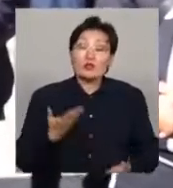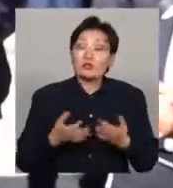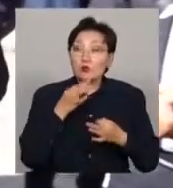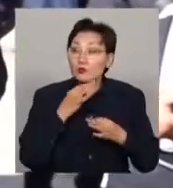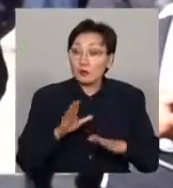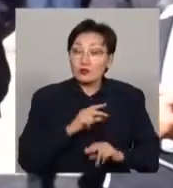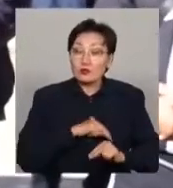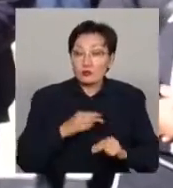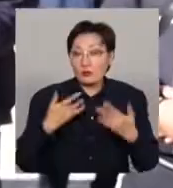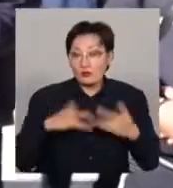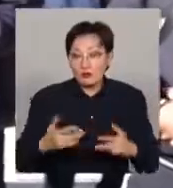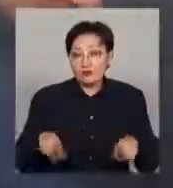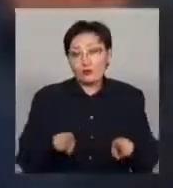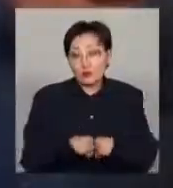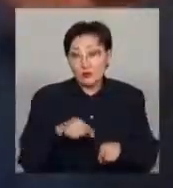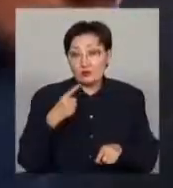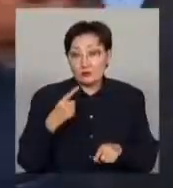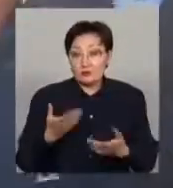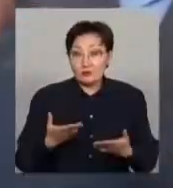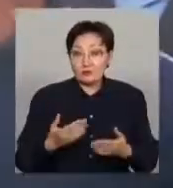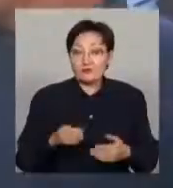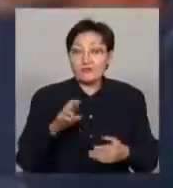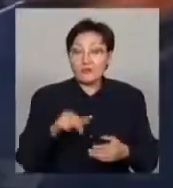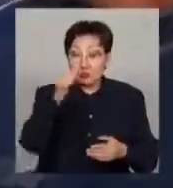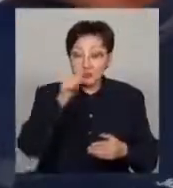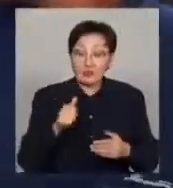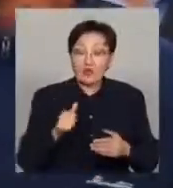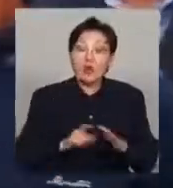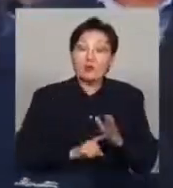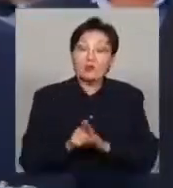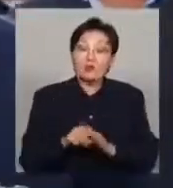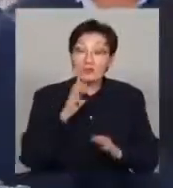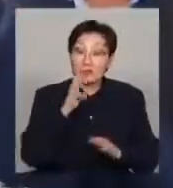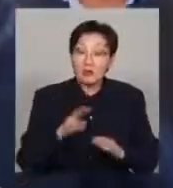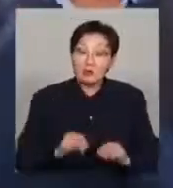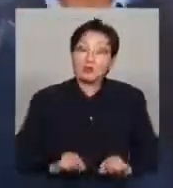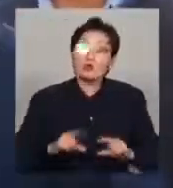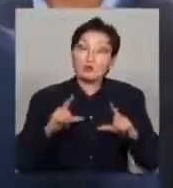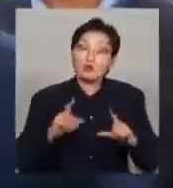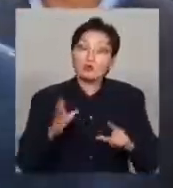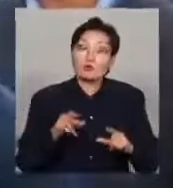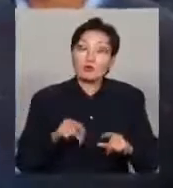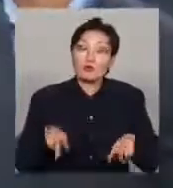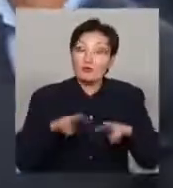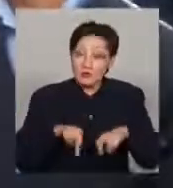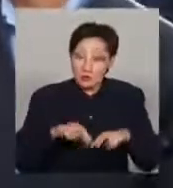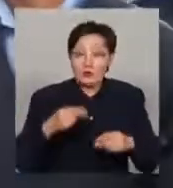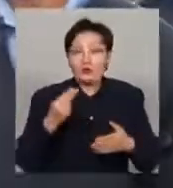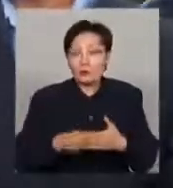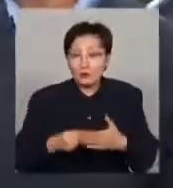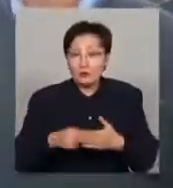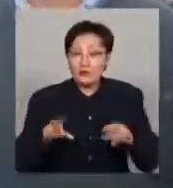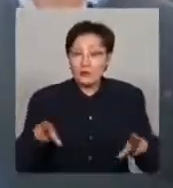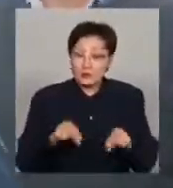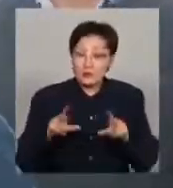кет, пожалуйста. Осылай, осылай әңгіме. Бізге январдан бастап өшіреміз деп айтып келатыр. На рассмотрение, на подписи деп. Бірақ